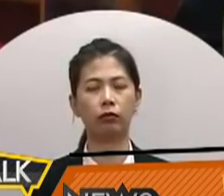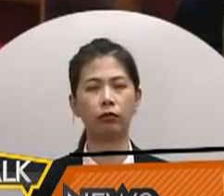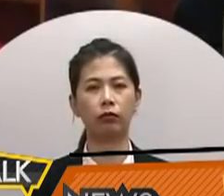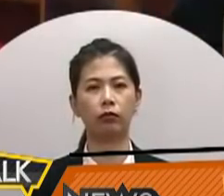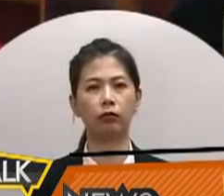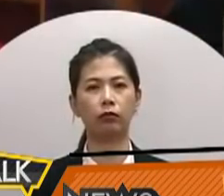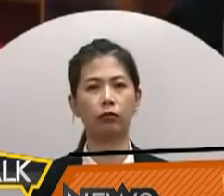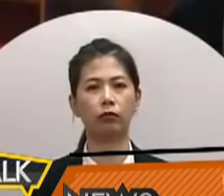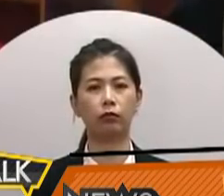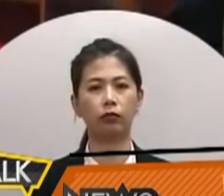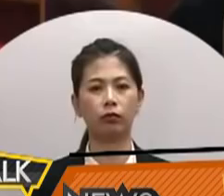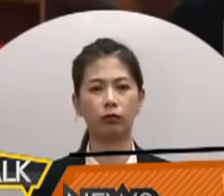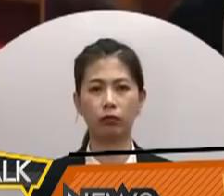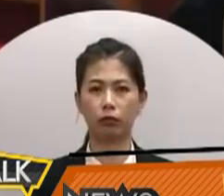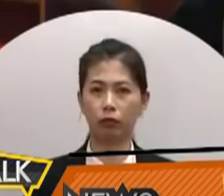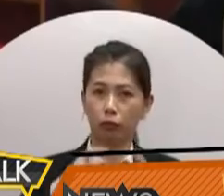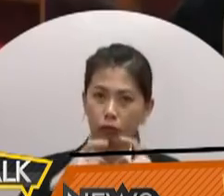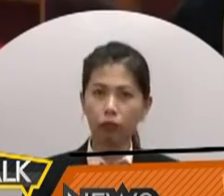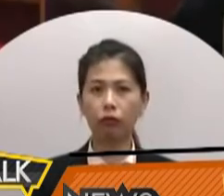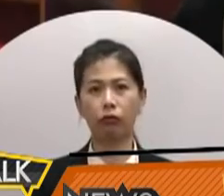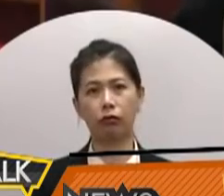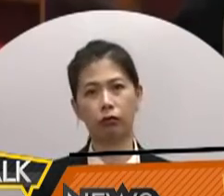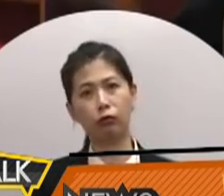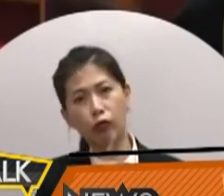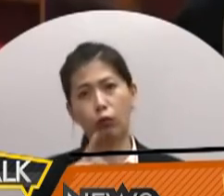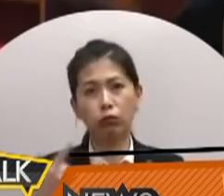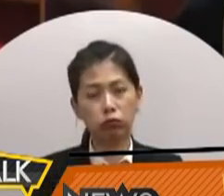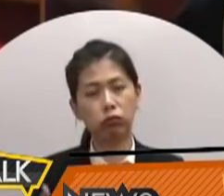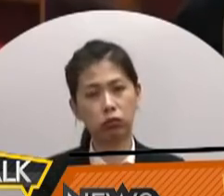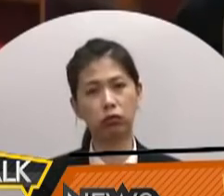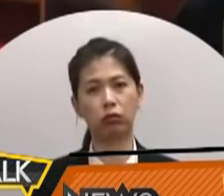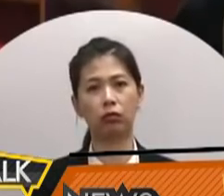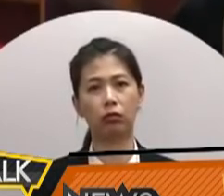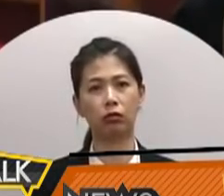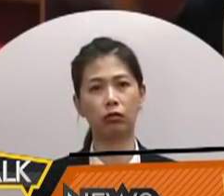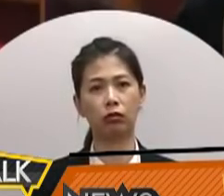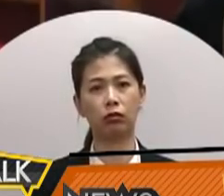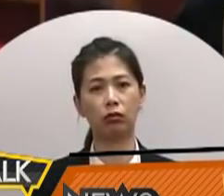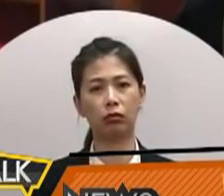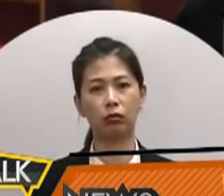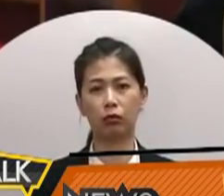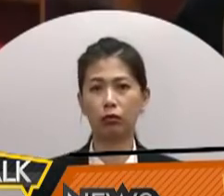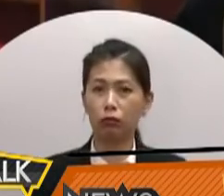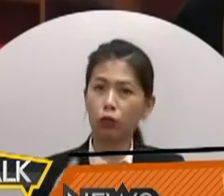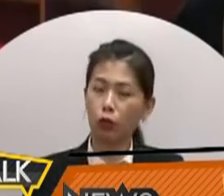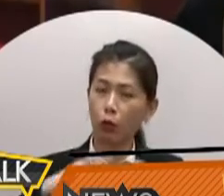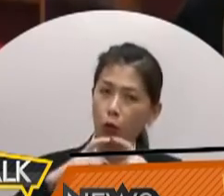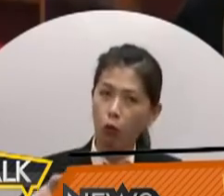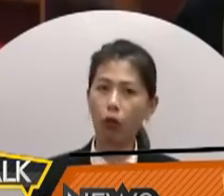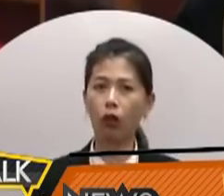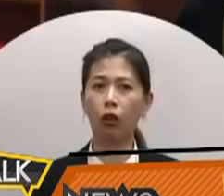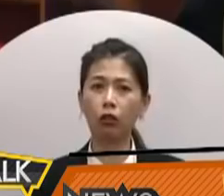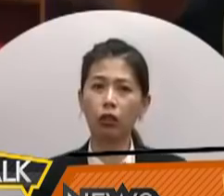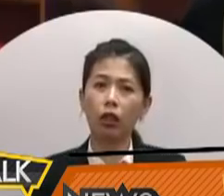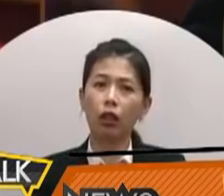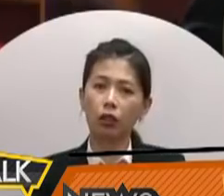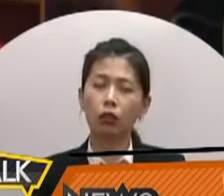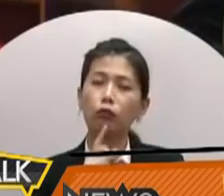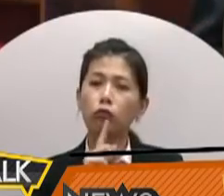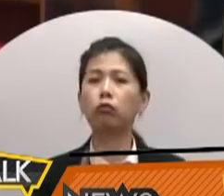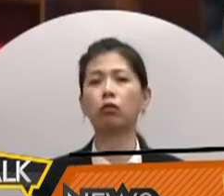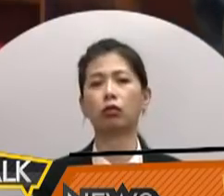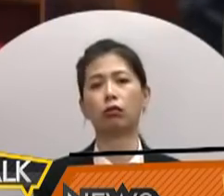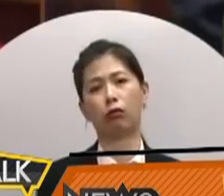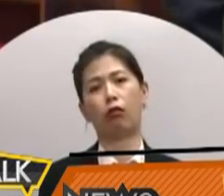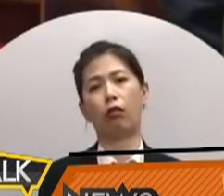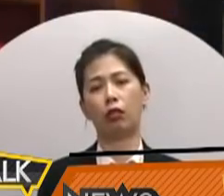在防卫台湾。 我在回答执行，怎么出一张嘴？ 部长，请说明。 我在回答执行，怎么叫出一张嘴？ 如何防御